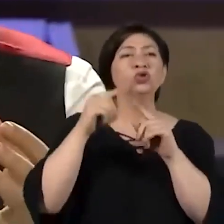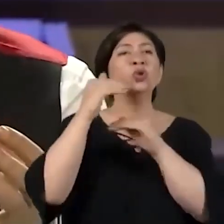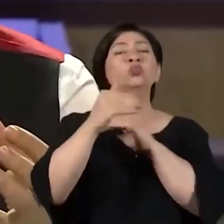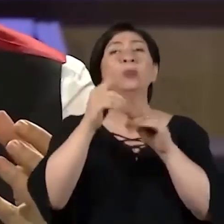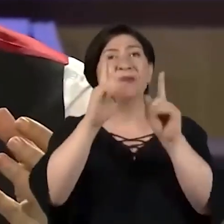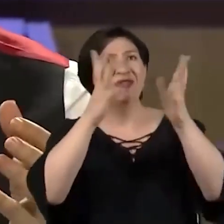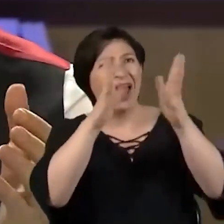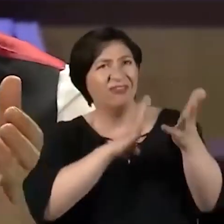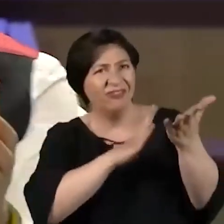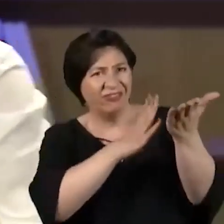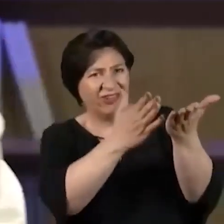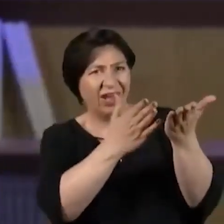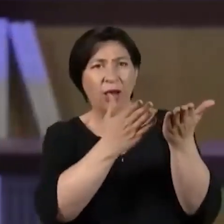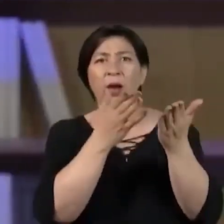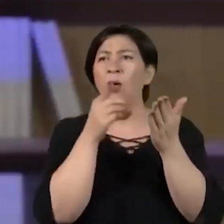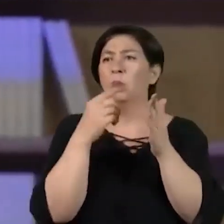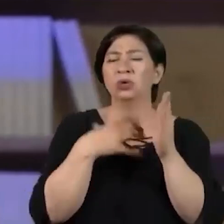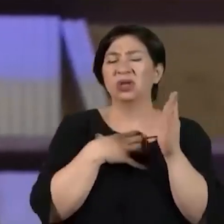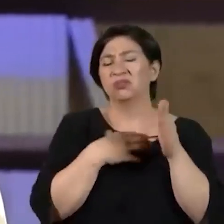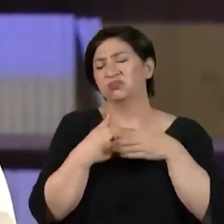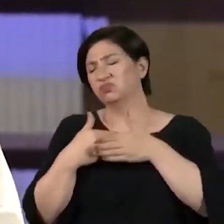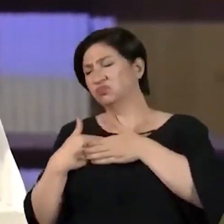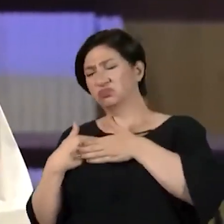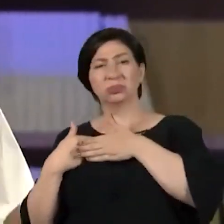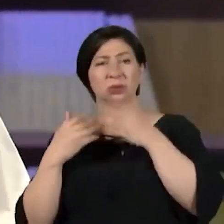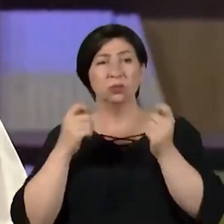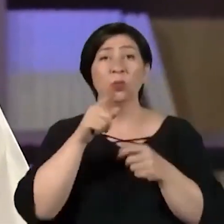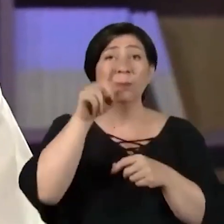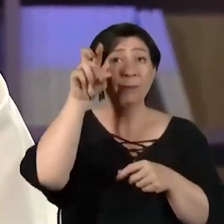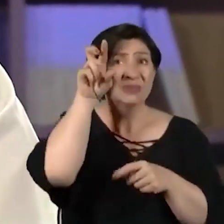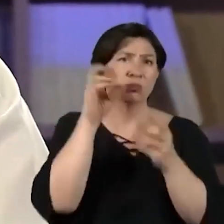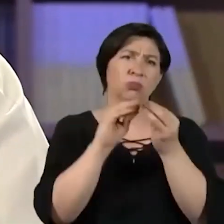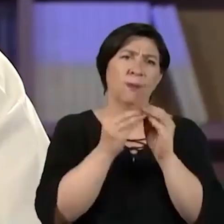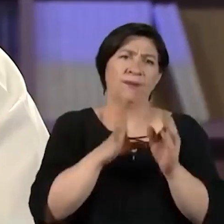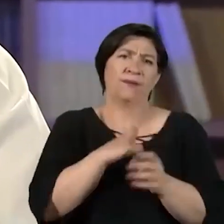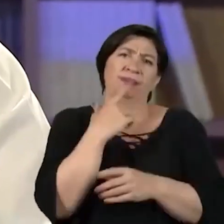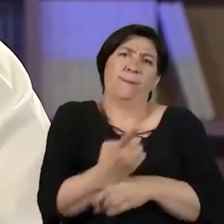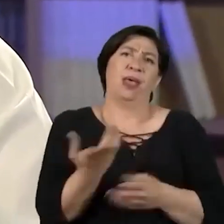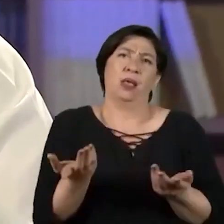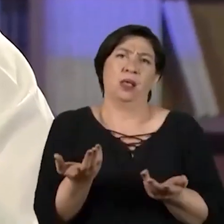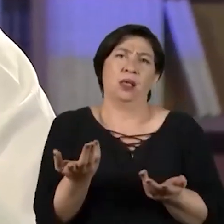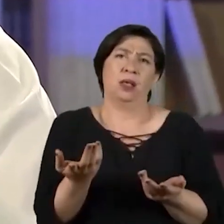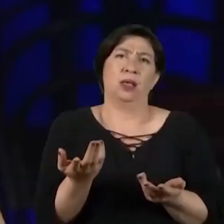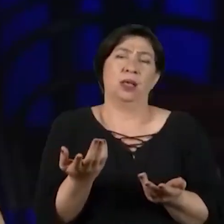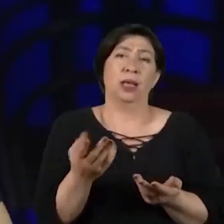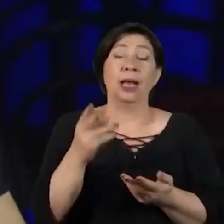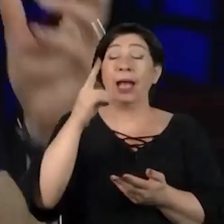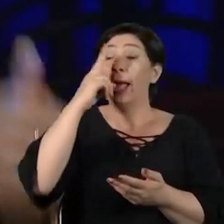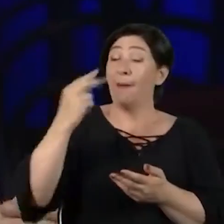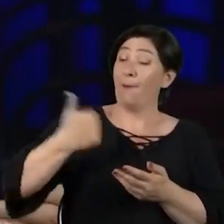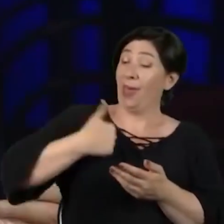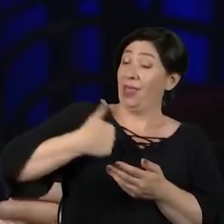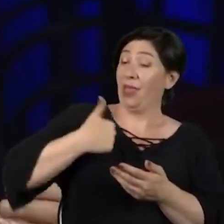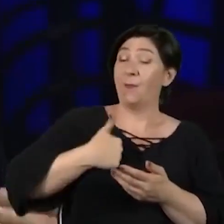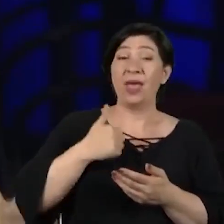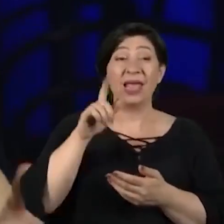bir faaliyet içerisinde bu kadar farklı davranıyorsa bu bir psikiyatrik durumdur herhalde, değil mi? Yani beğenilme ihtiyacı insani